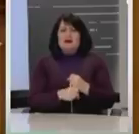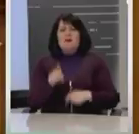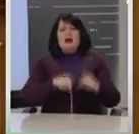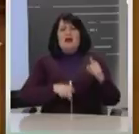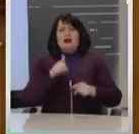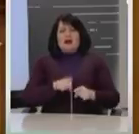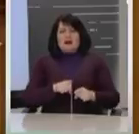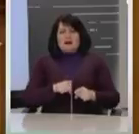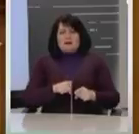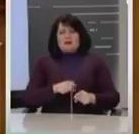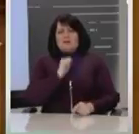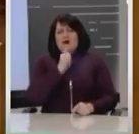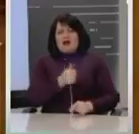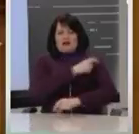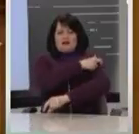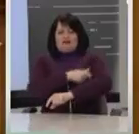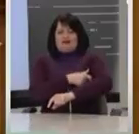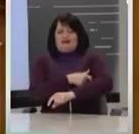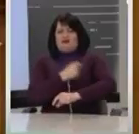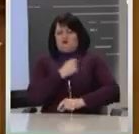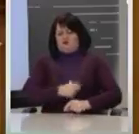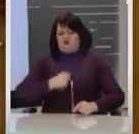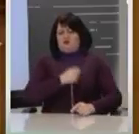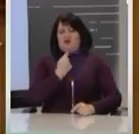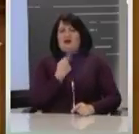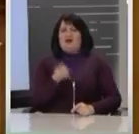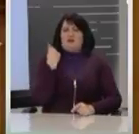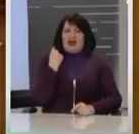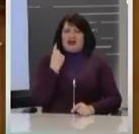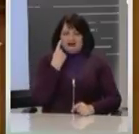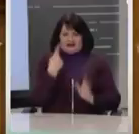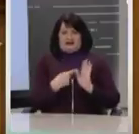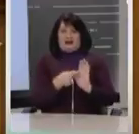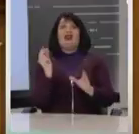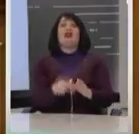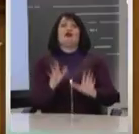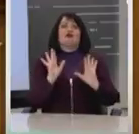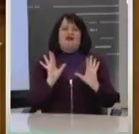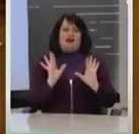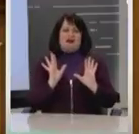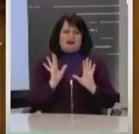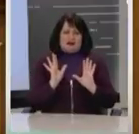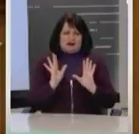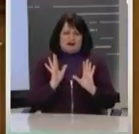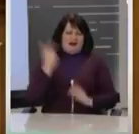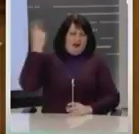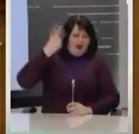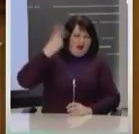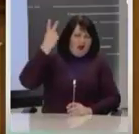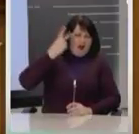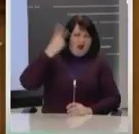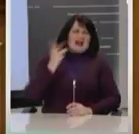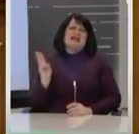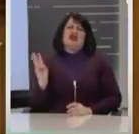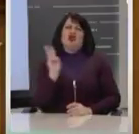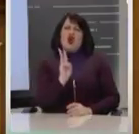ορισμένοι. Πέρυσι βέβαια δεν κρατηθήκατε κιόλας. Καταψηφίσατε, μας καταγγείλατε στους